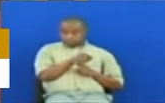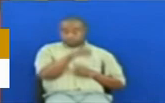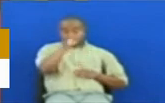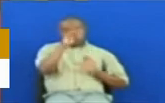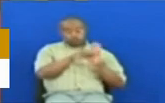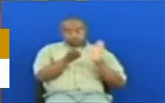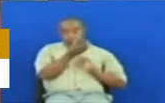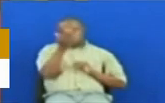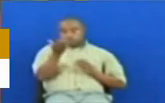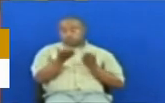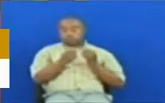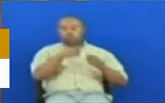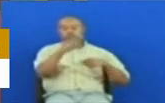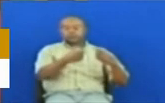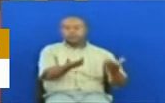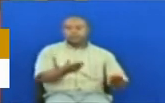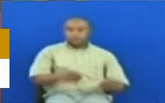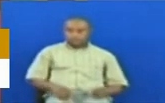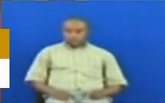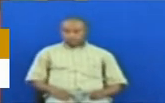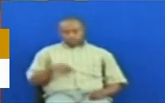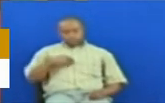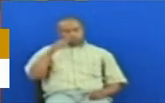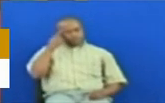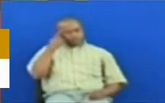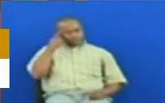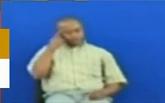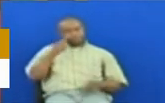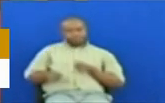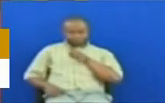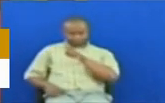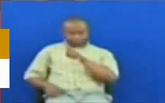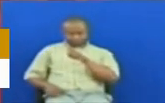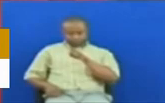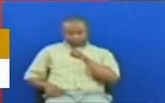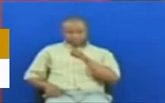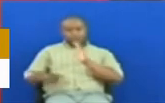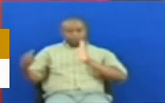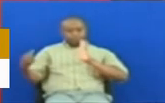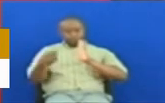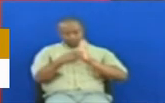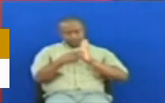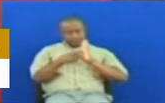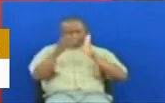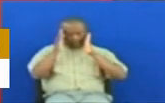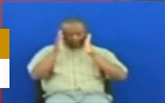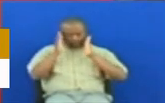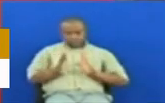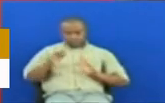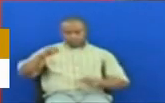mwingine utaendelea. Kwa mimi nadhani hoja yake ni very crucial kuiangalia kwa kuzingatia